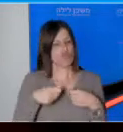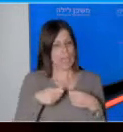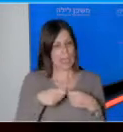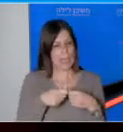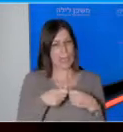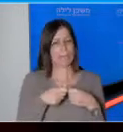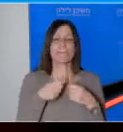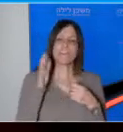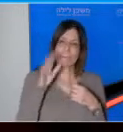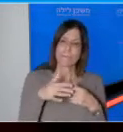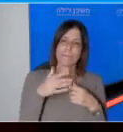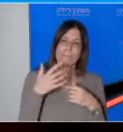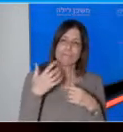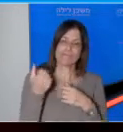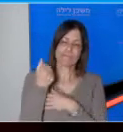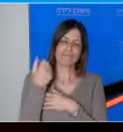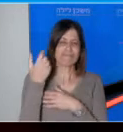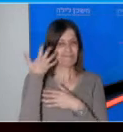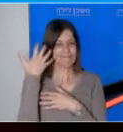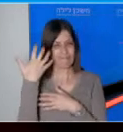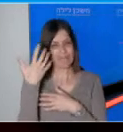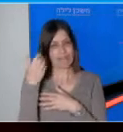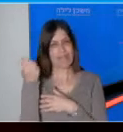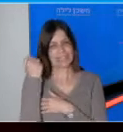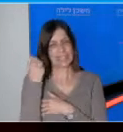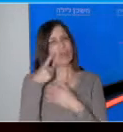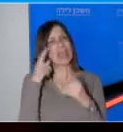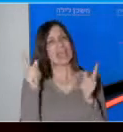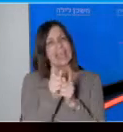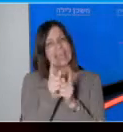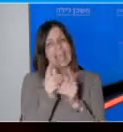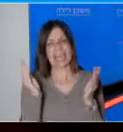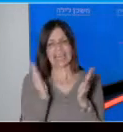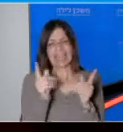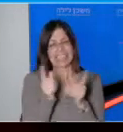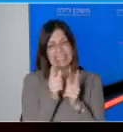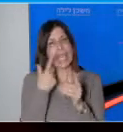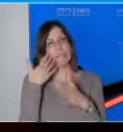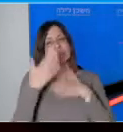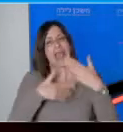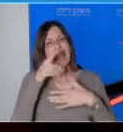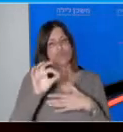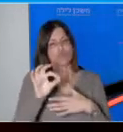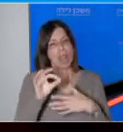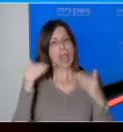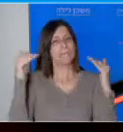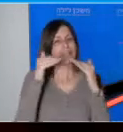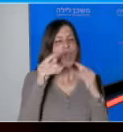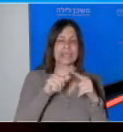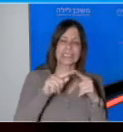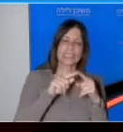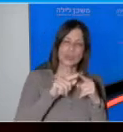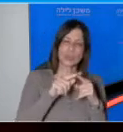לכוחות חזקים וחכמים. לפני שנראה קטע קצר של אתי קרייף, האם לדעתך המהלך שלה מתואם בסוג של